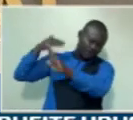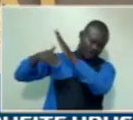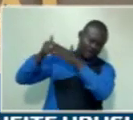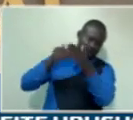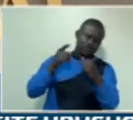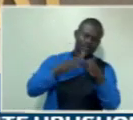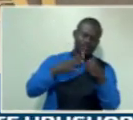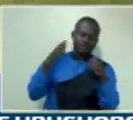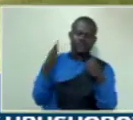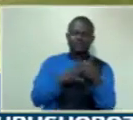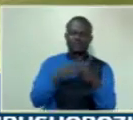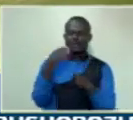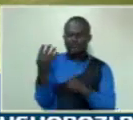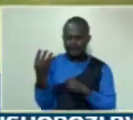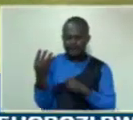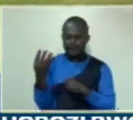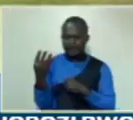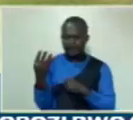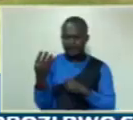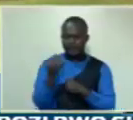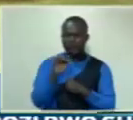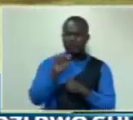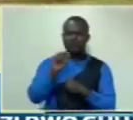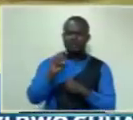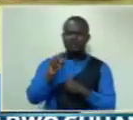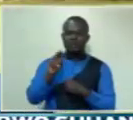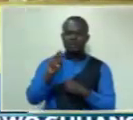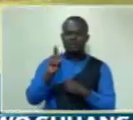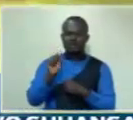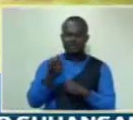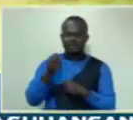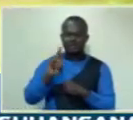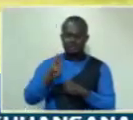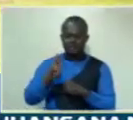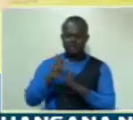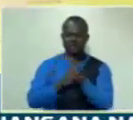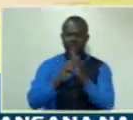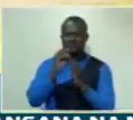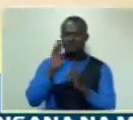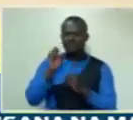y'igihumbi 1994 Iradukunda Regis Televiziyo Rwanda mu karere ka Bugesera.